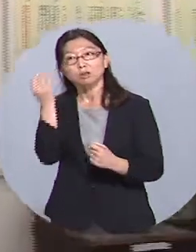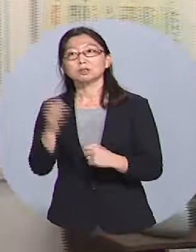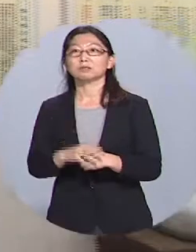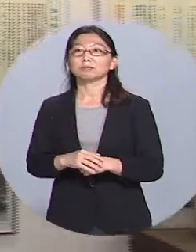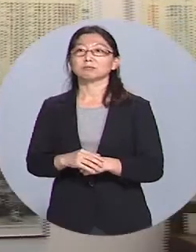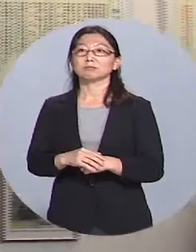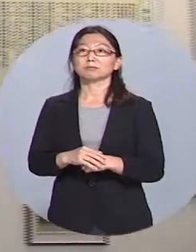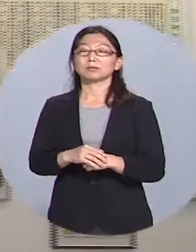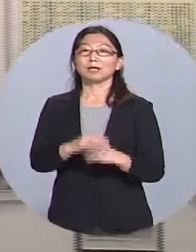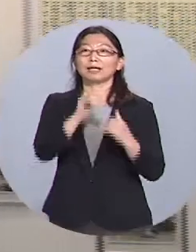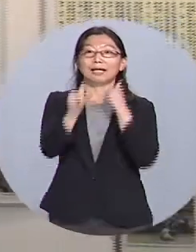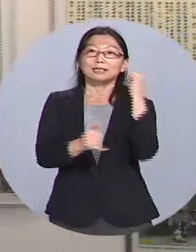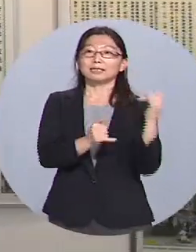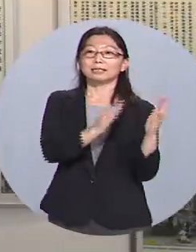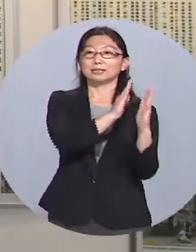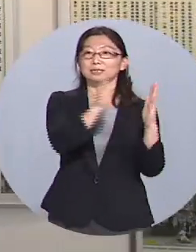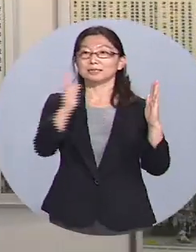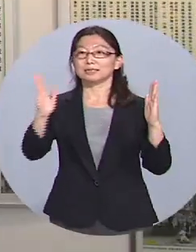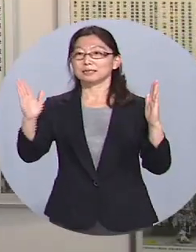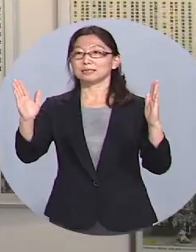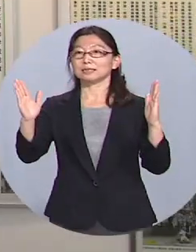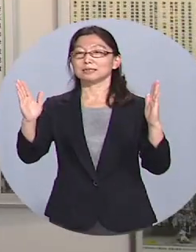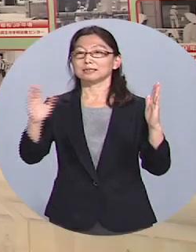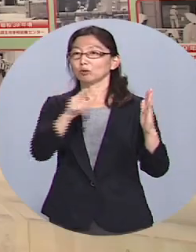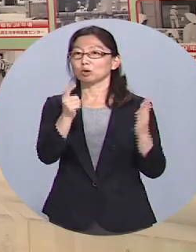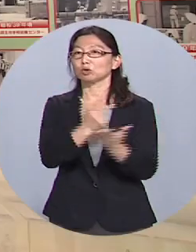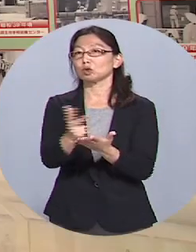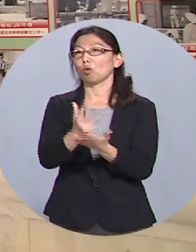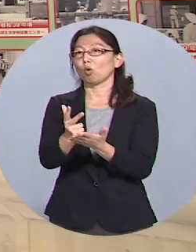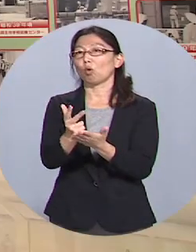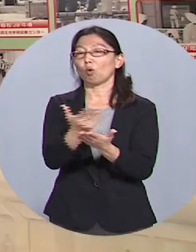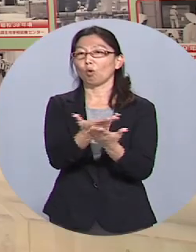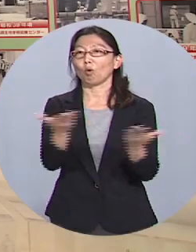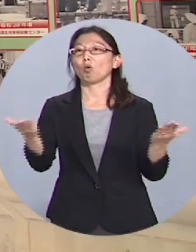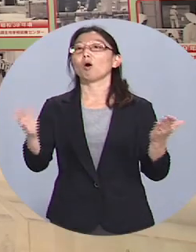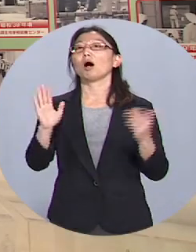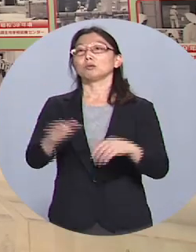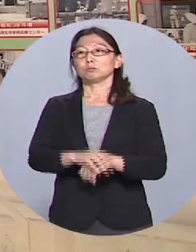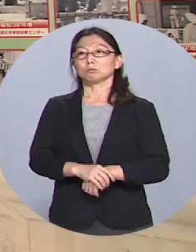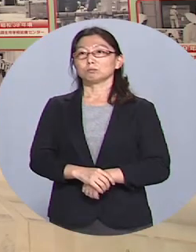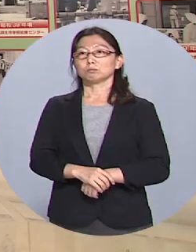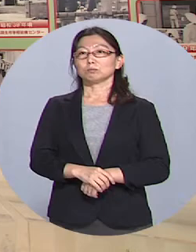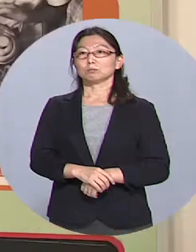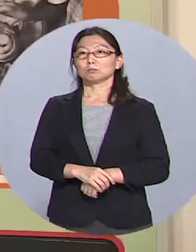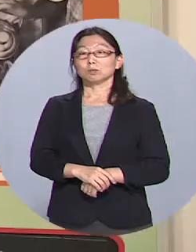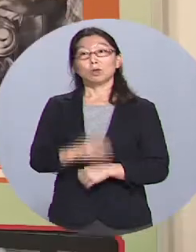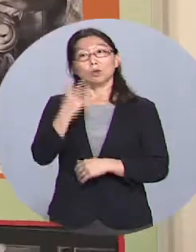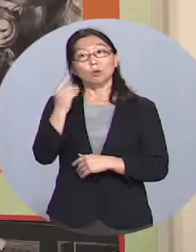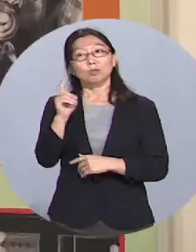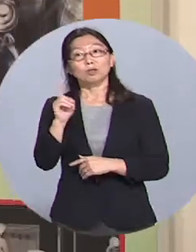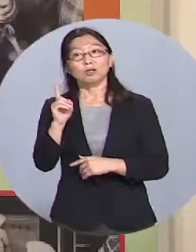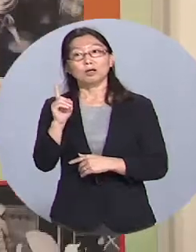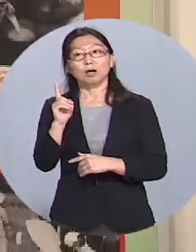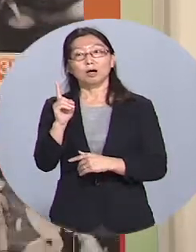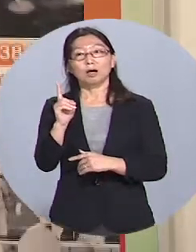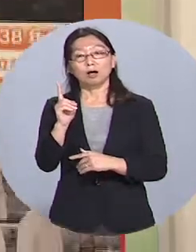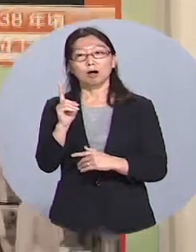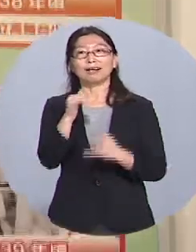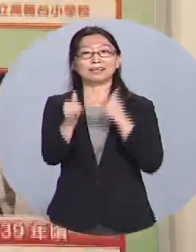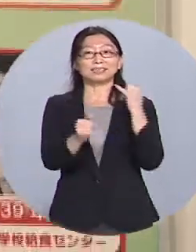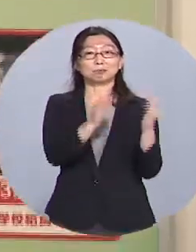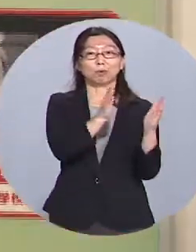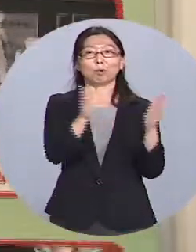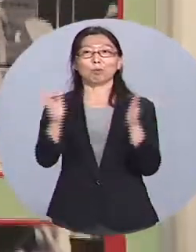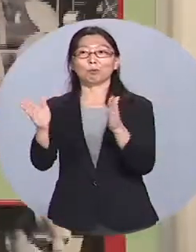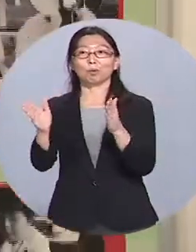食の歴史を伝える年表など貴重な資料が展示されています。中でも見どころなのは、年代別にずらり